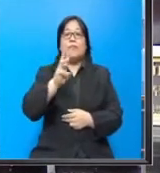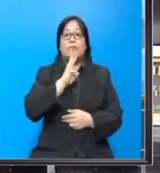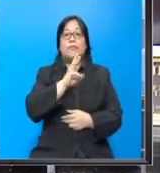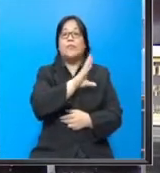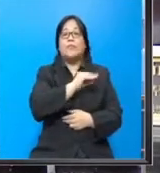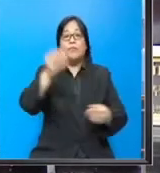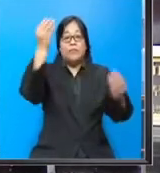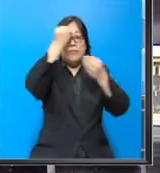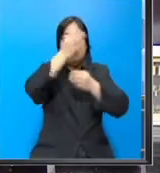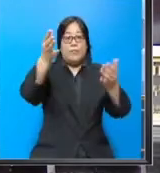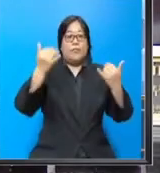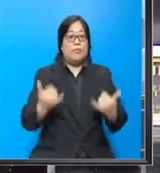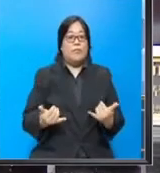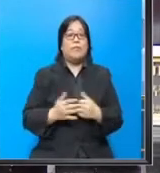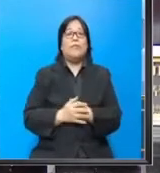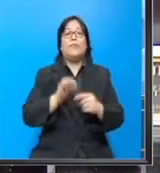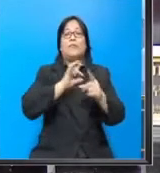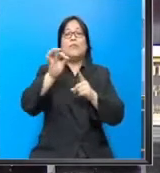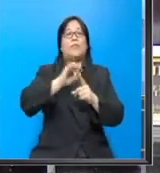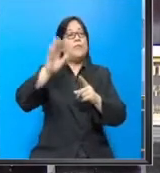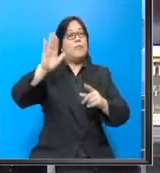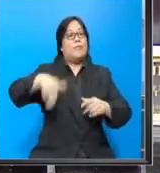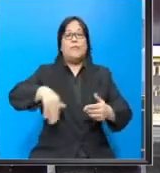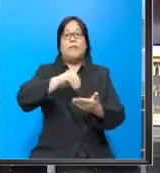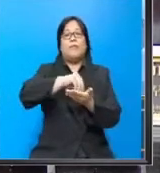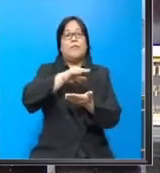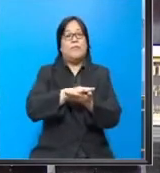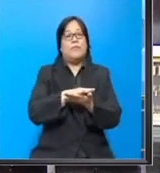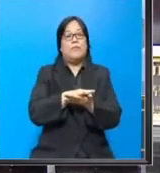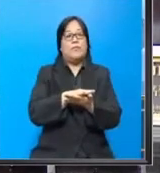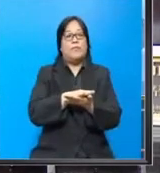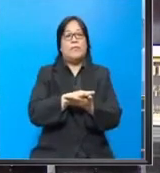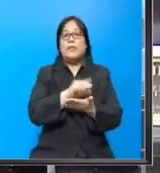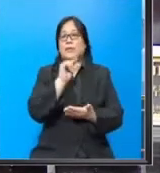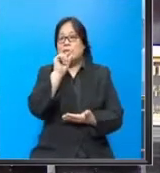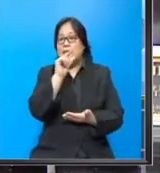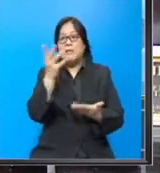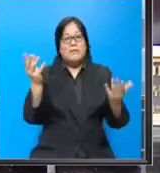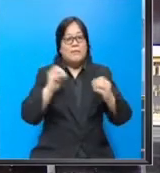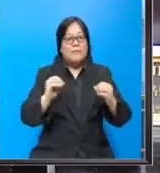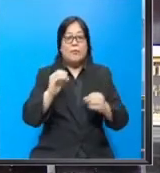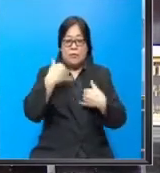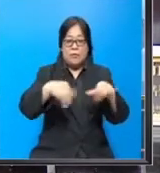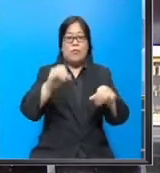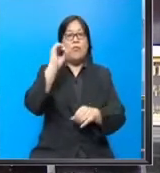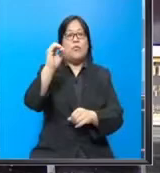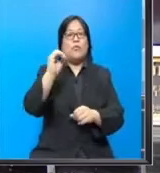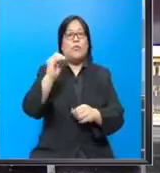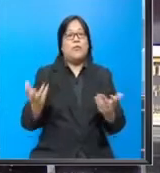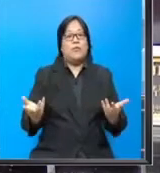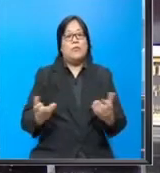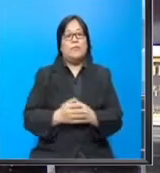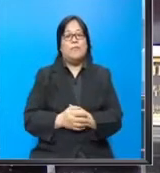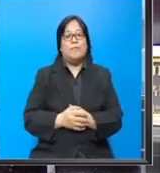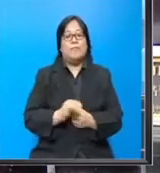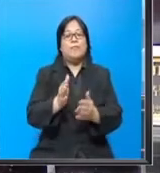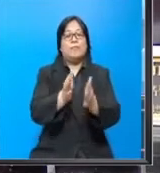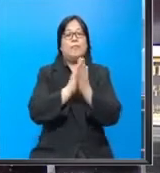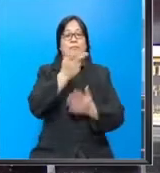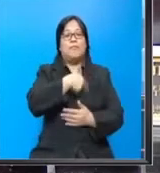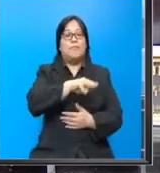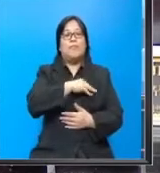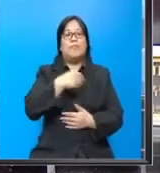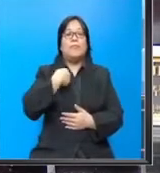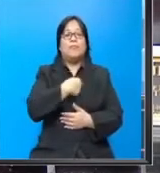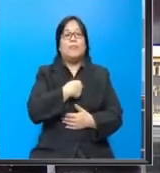dan untuk malam hingga Saka ini Pulau Pinang masih belum War tekan rezeki pun masih lagi kosong dan seyvia